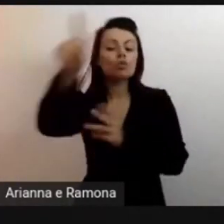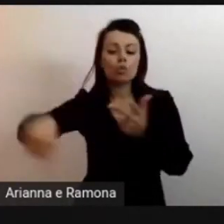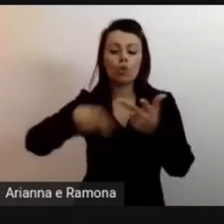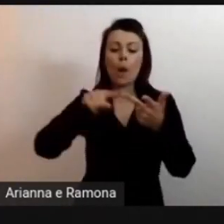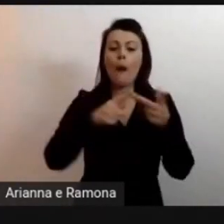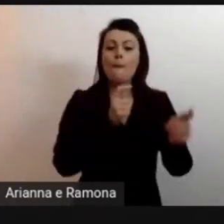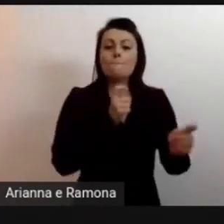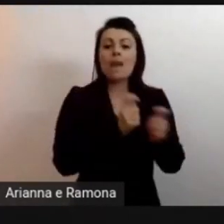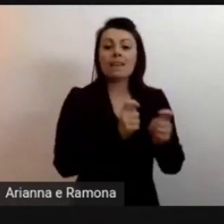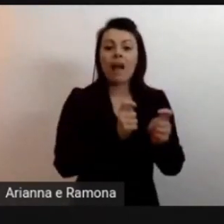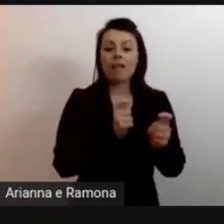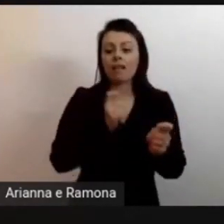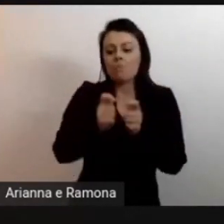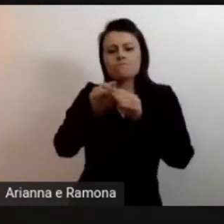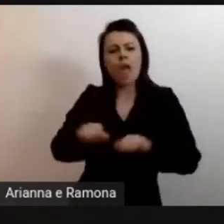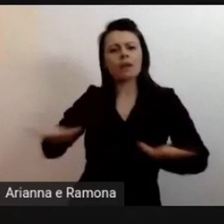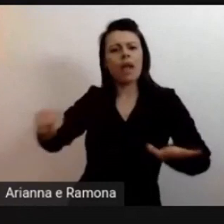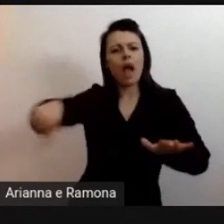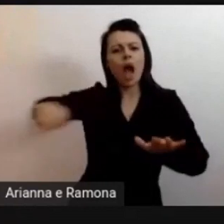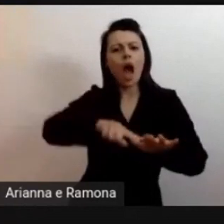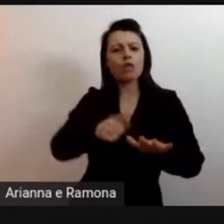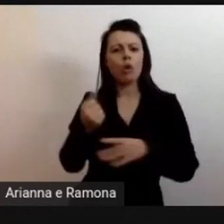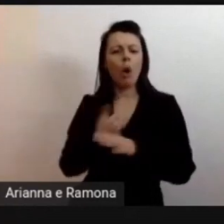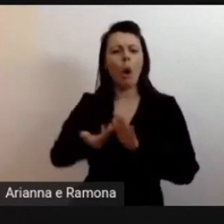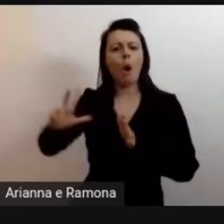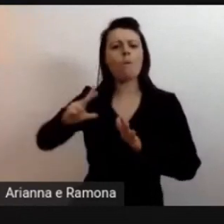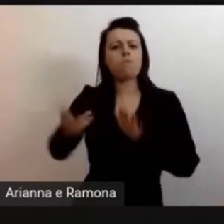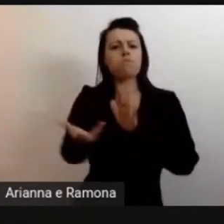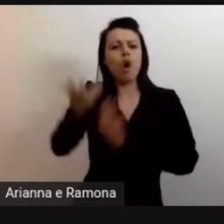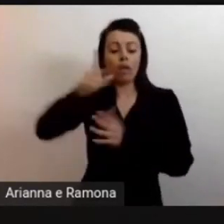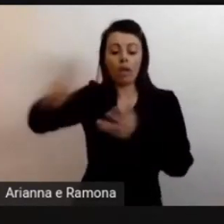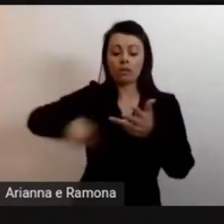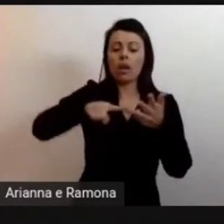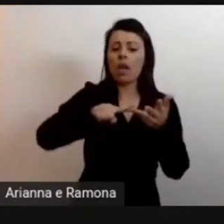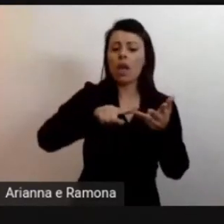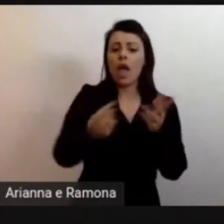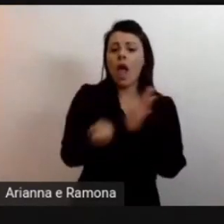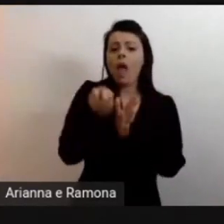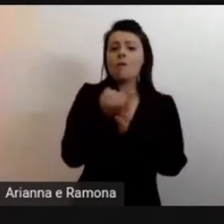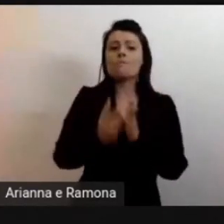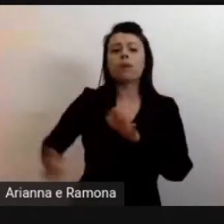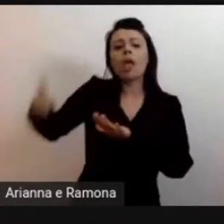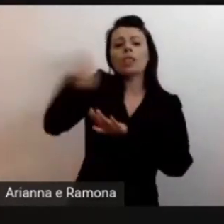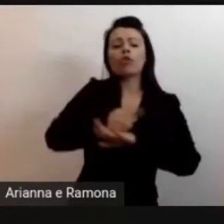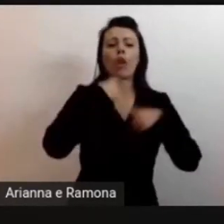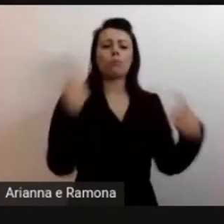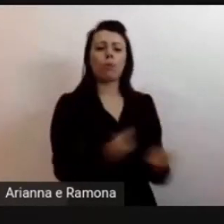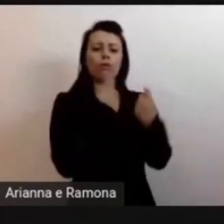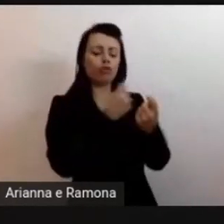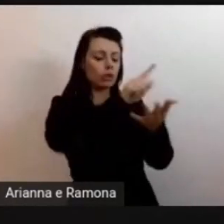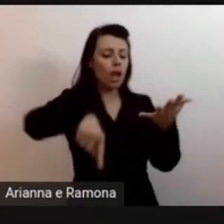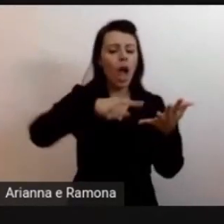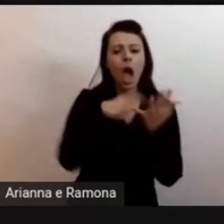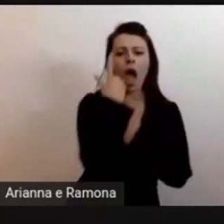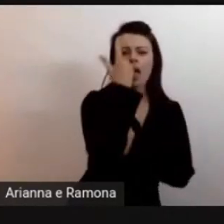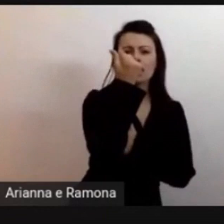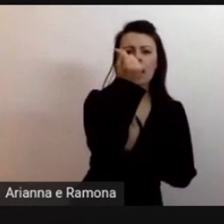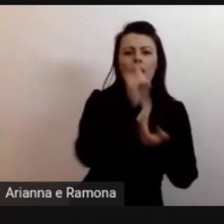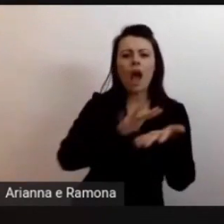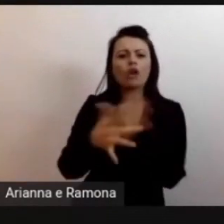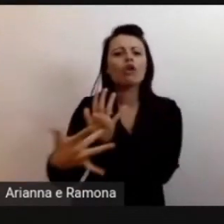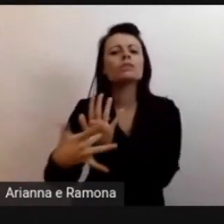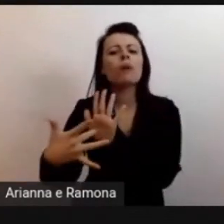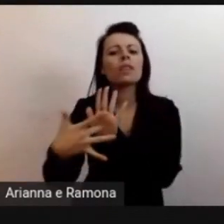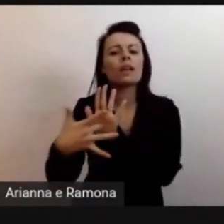mercato ed borghese l'imprenditore e la pubblicità la sua materializzazione del denaro e la bomba dopo